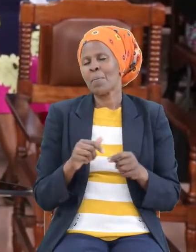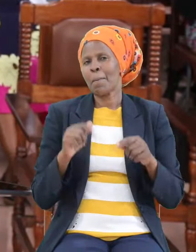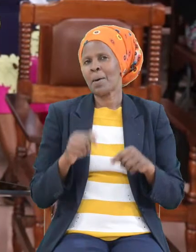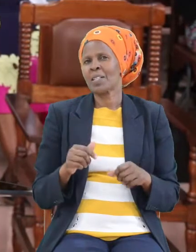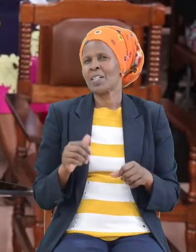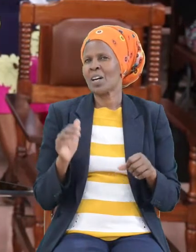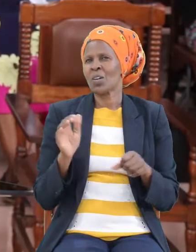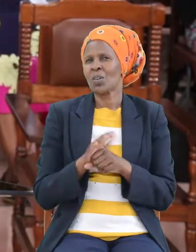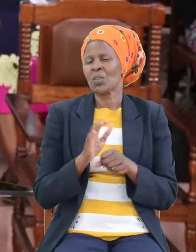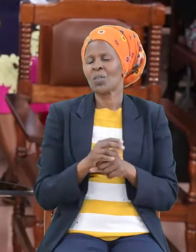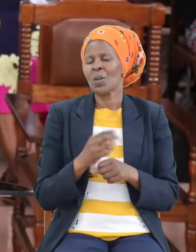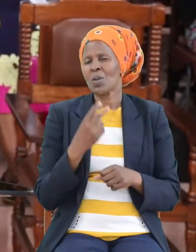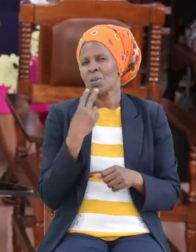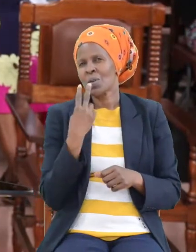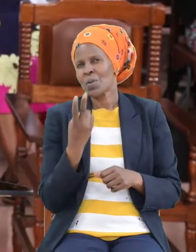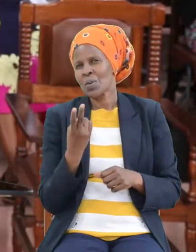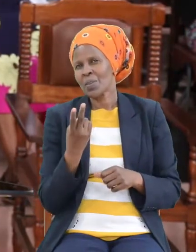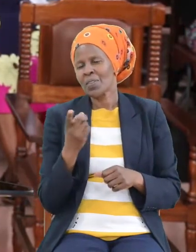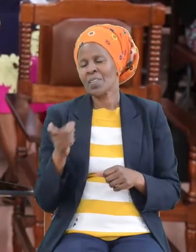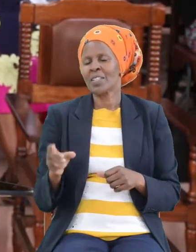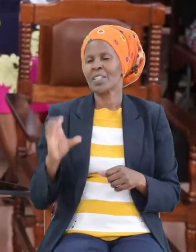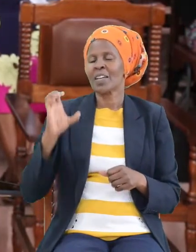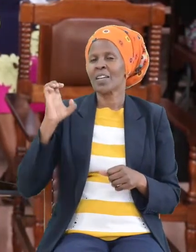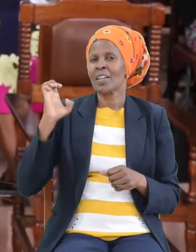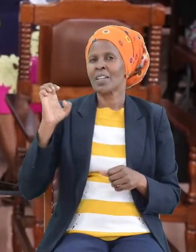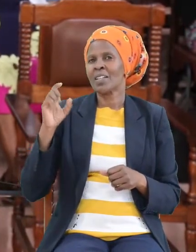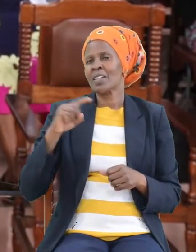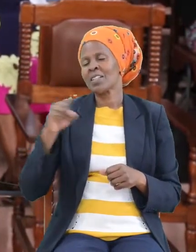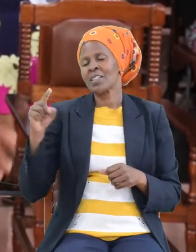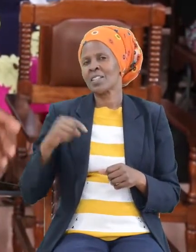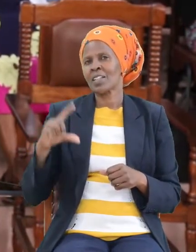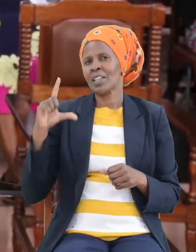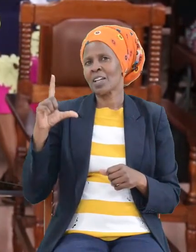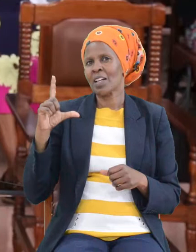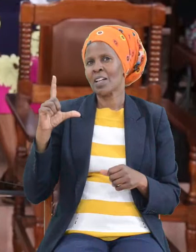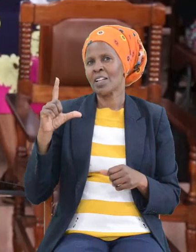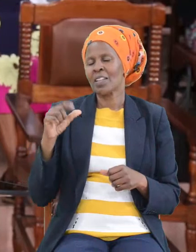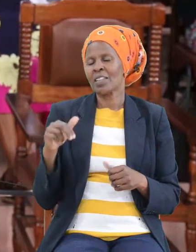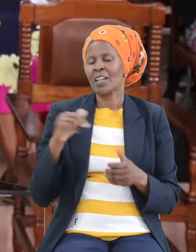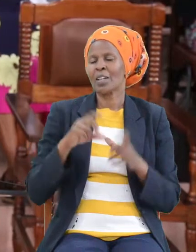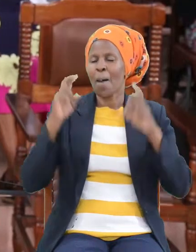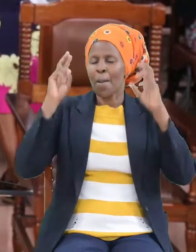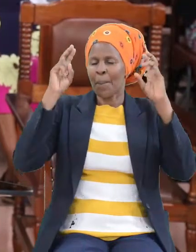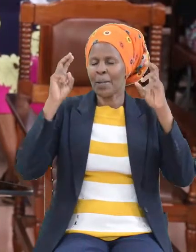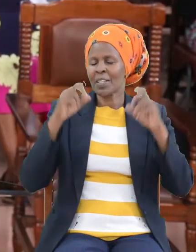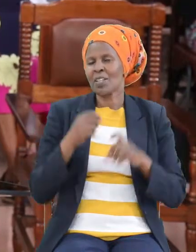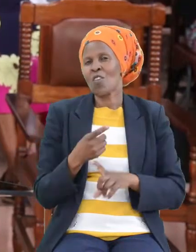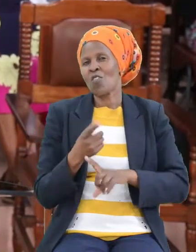sana kutazama hii ya Ezekieli. Na hiyo mada hasa